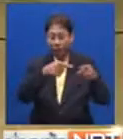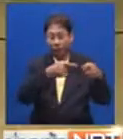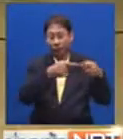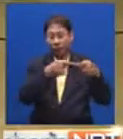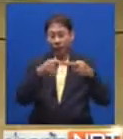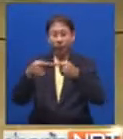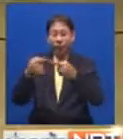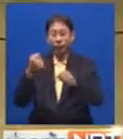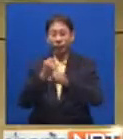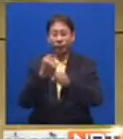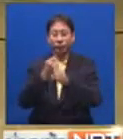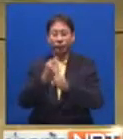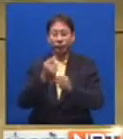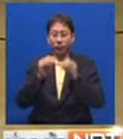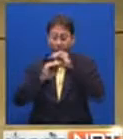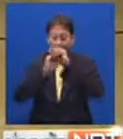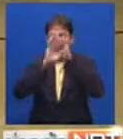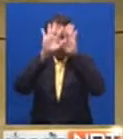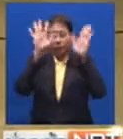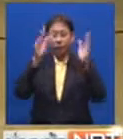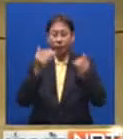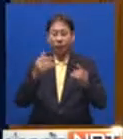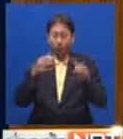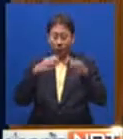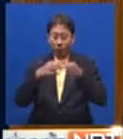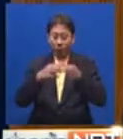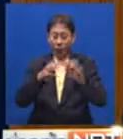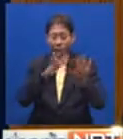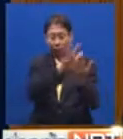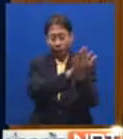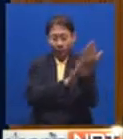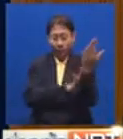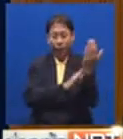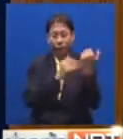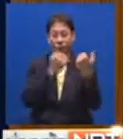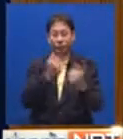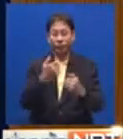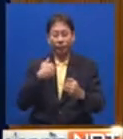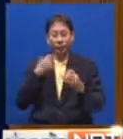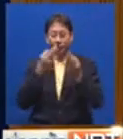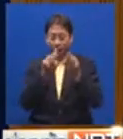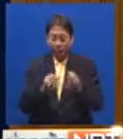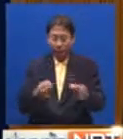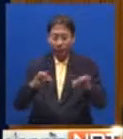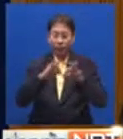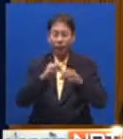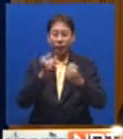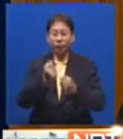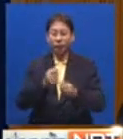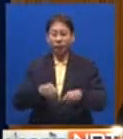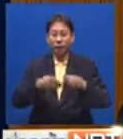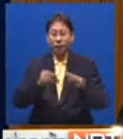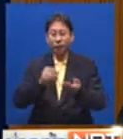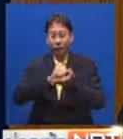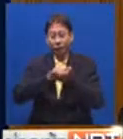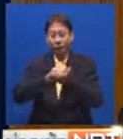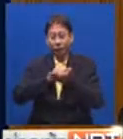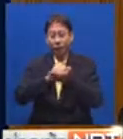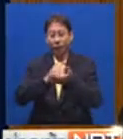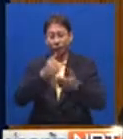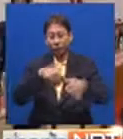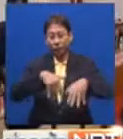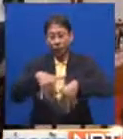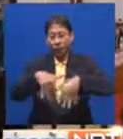และมีที่ทางชัดเจนให้องค์กรปกครองส่วนท้องถิ่นเป็นหน่วยงานหลักในการจัดบริการสาธารณะพื้นฐานในชุมชน